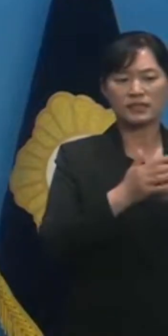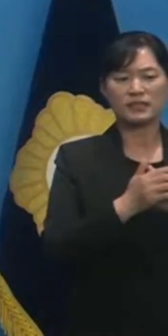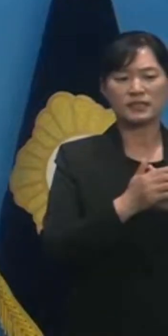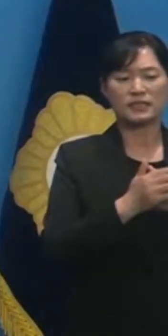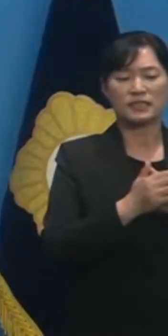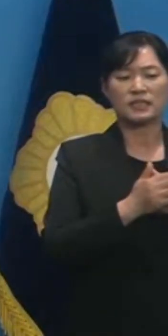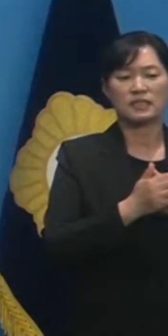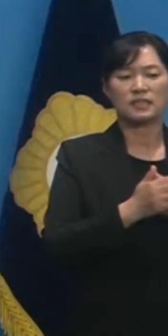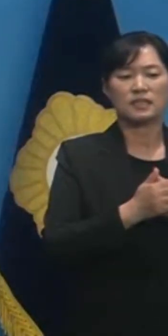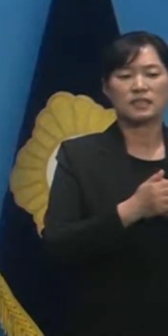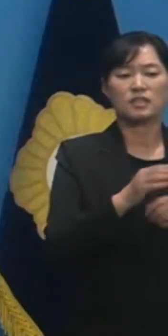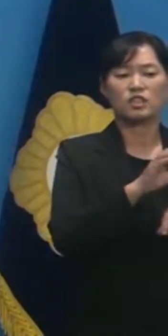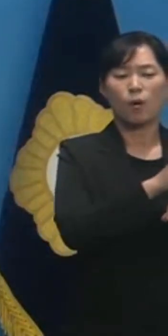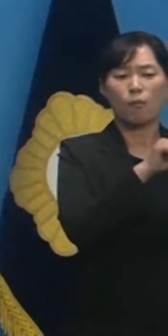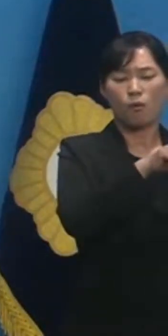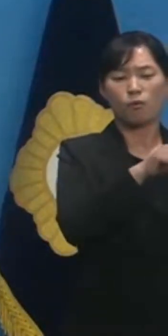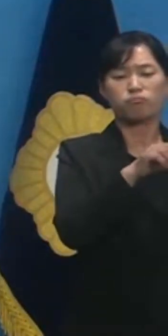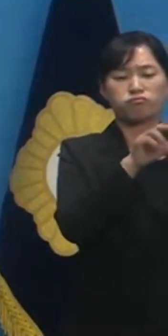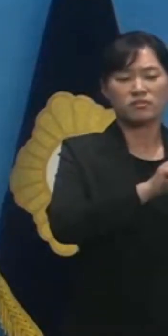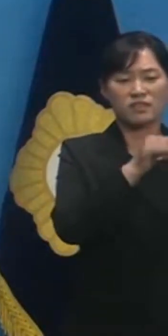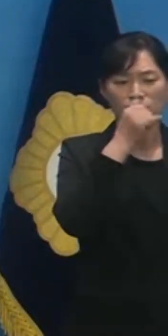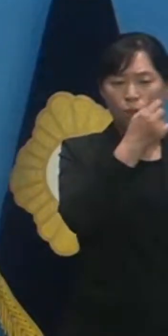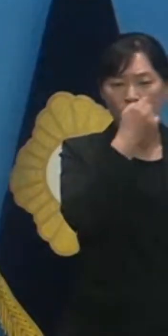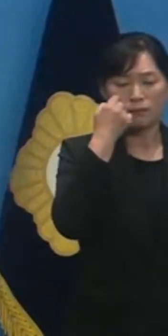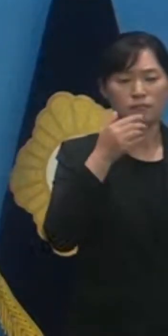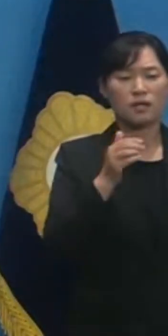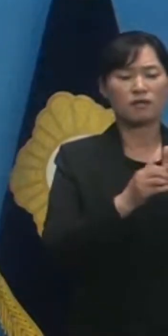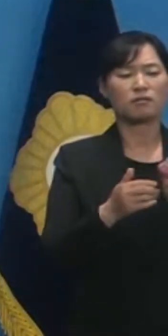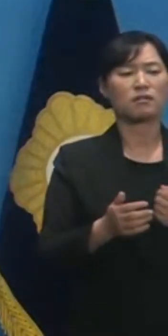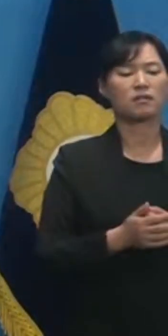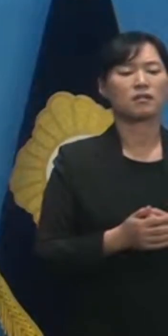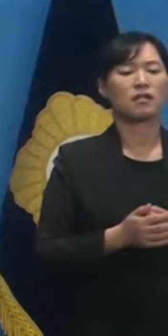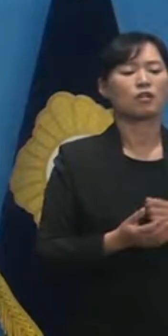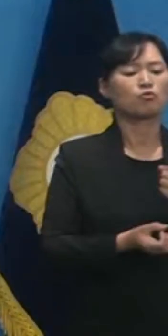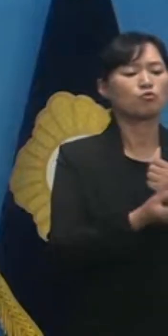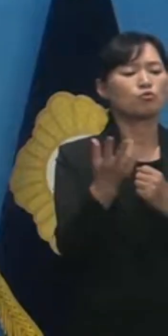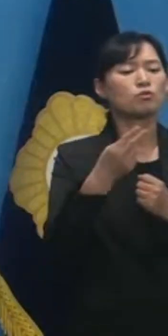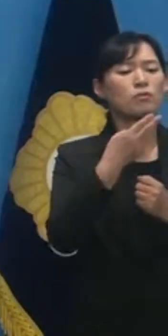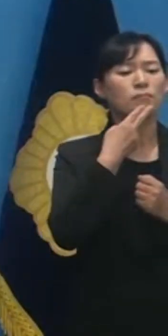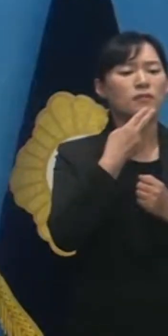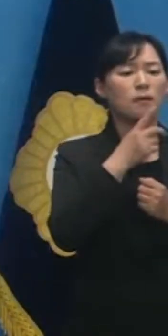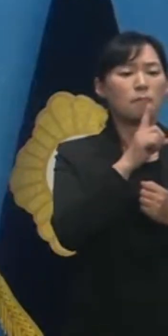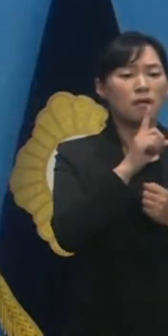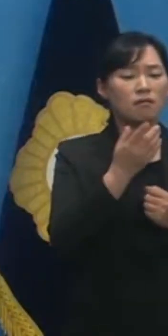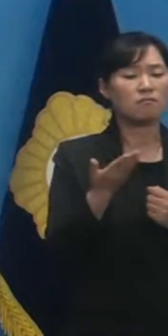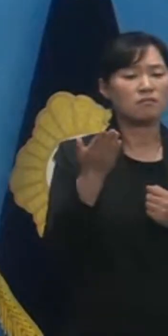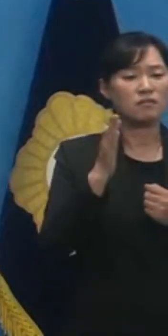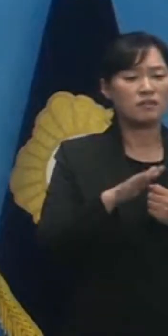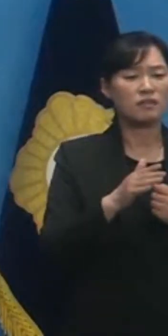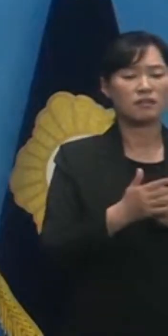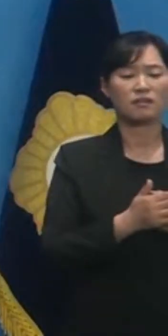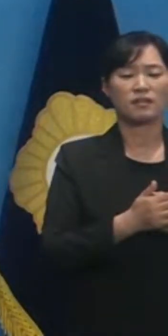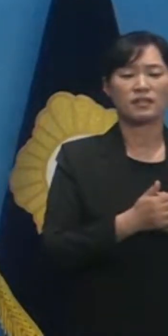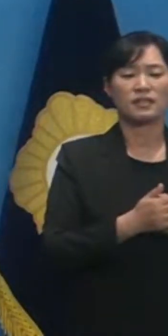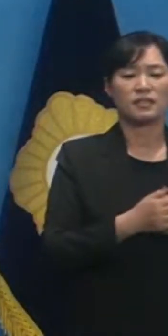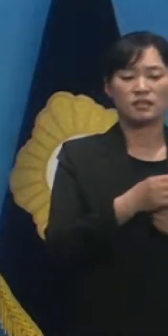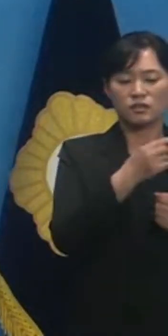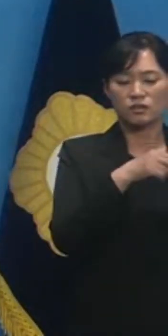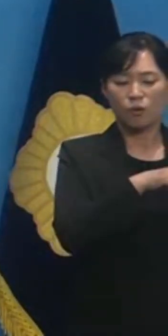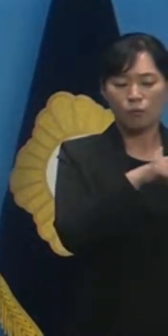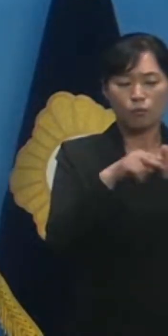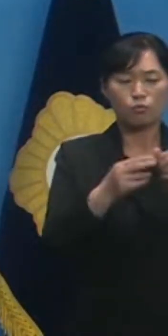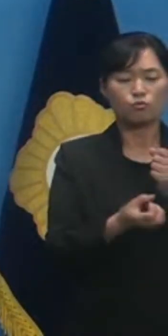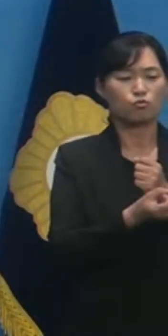감염을 확인하였는데 이는 1차 조사에서 유출은 없었음이라고 단언했던 단말기 식별 정보